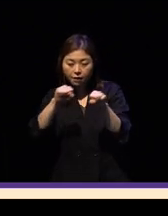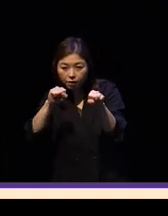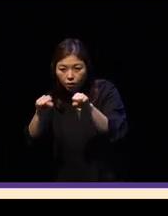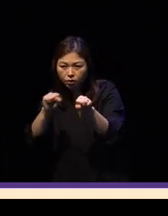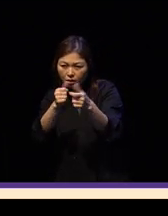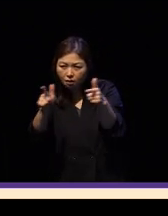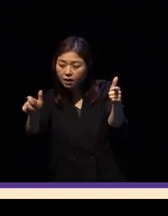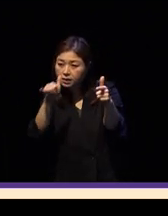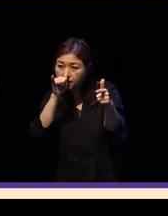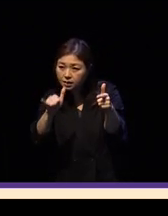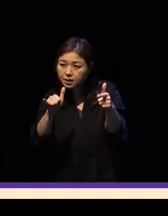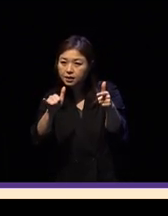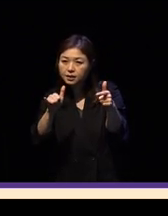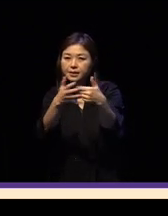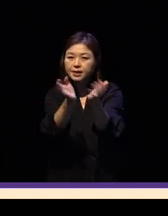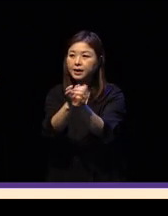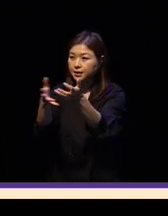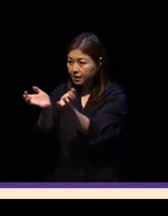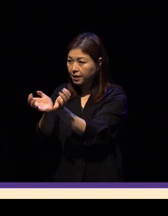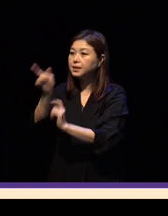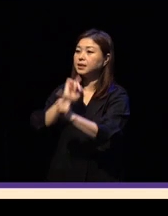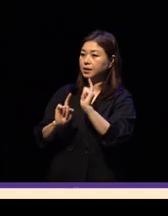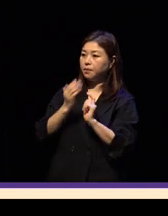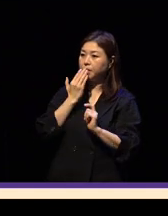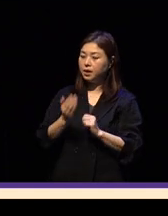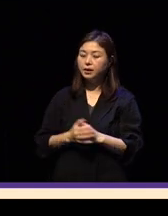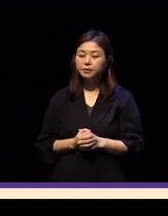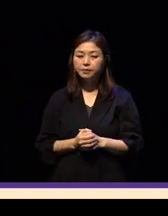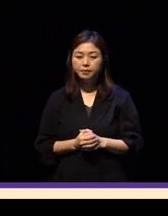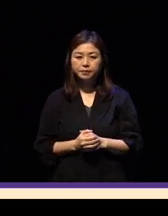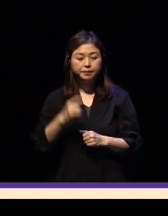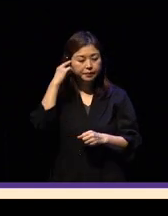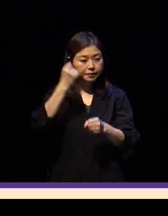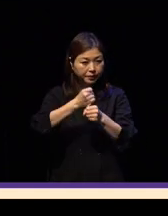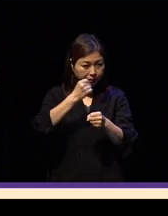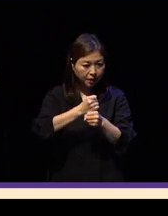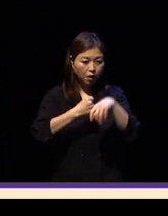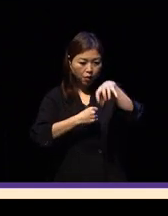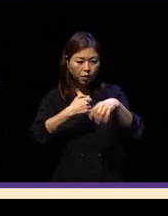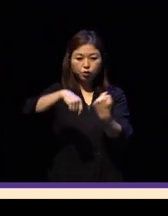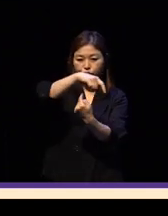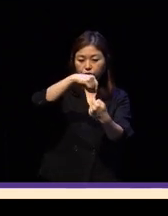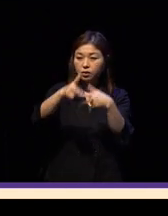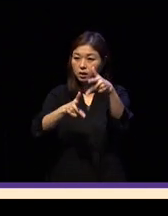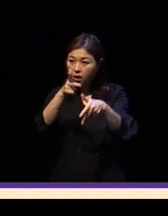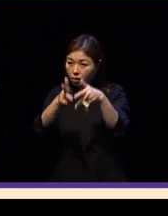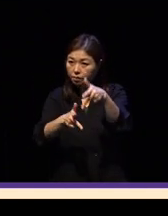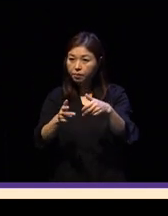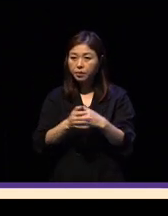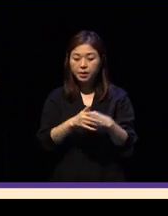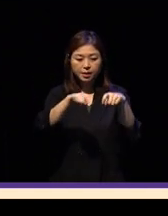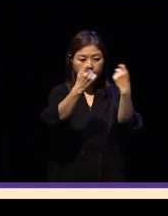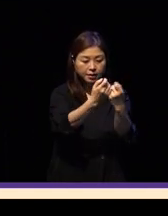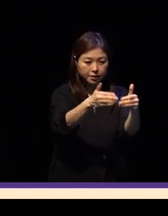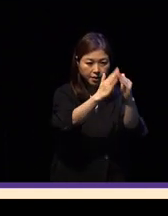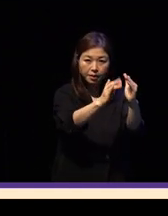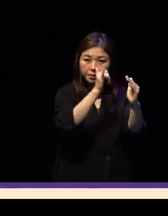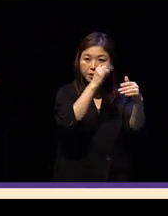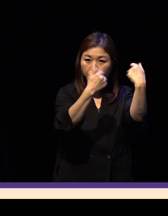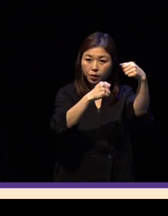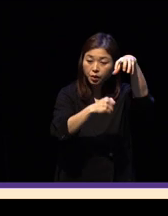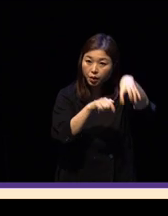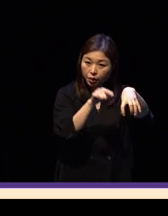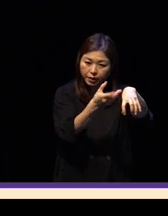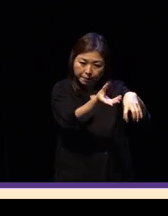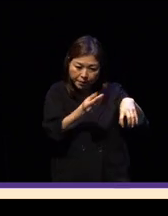분야의 단체들이 지원하시면 되겠고요. 창작 공간 운영 지원 사업에 대해서는 민간이 설립한 공연장을